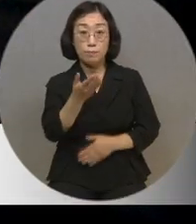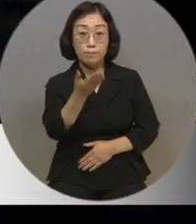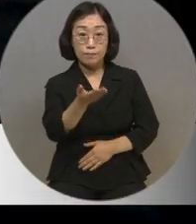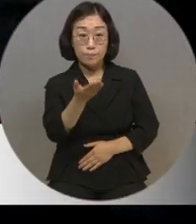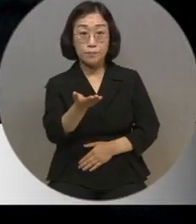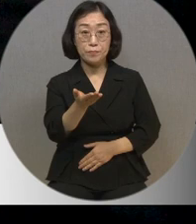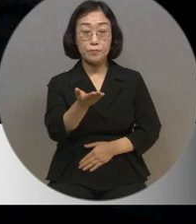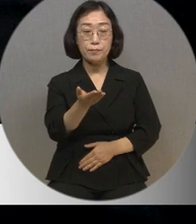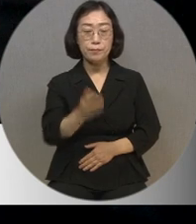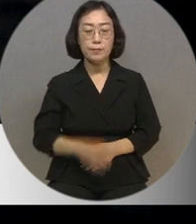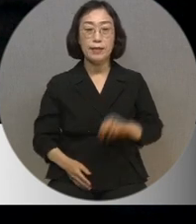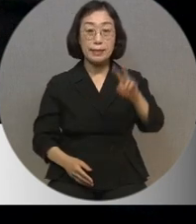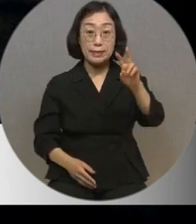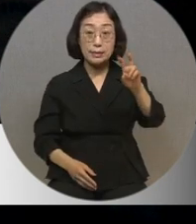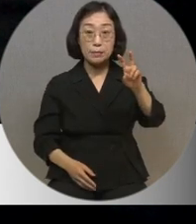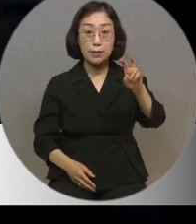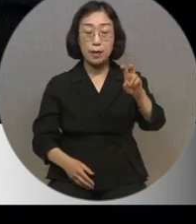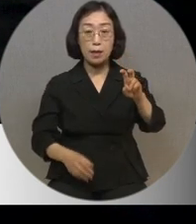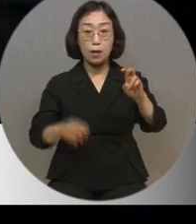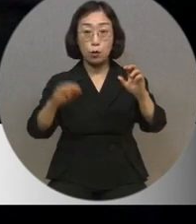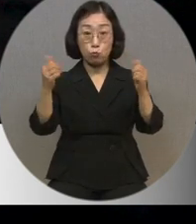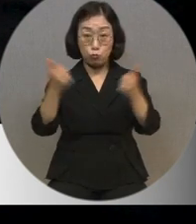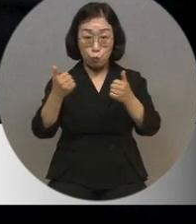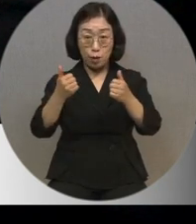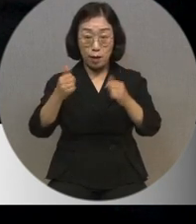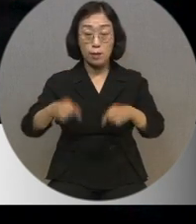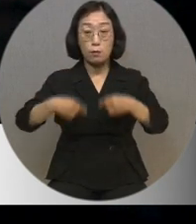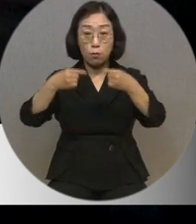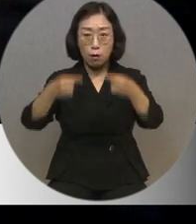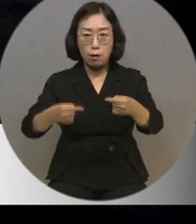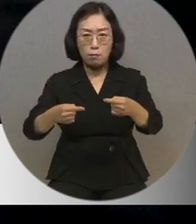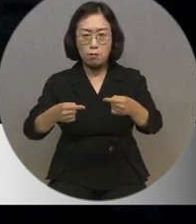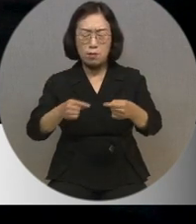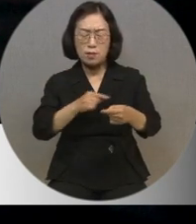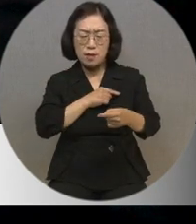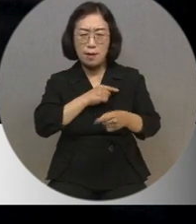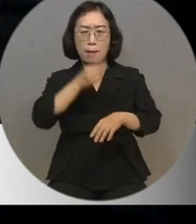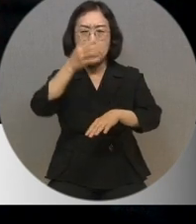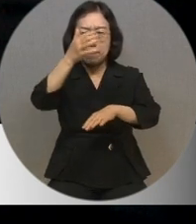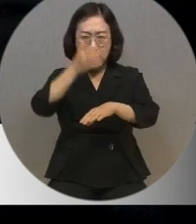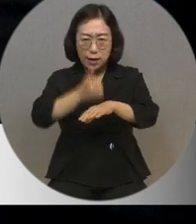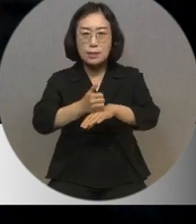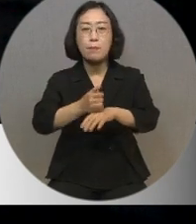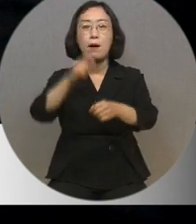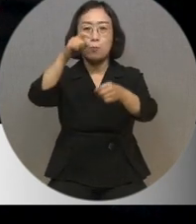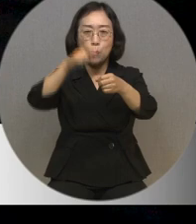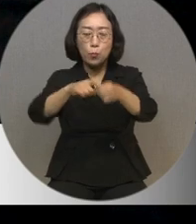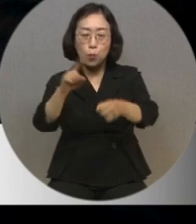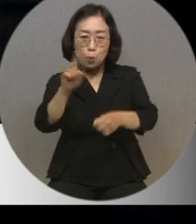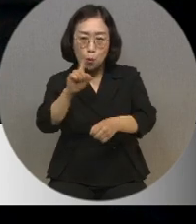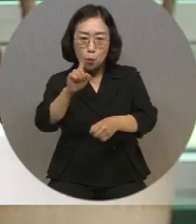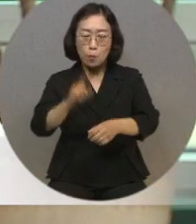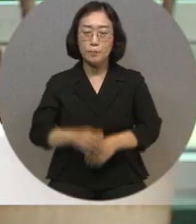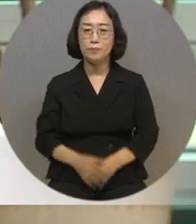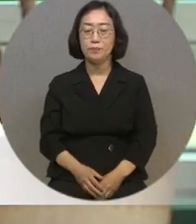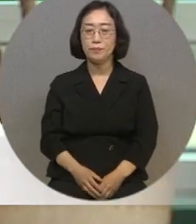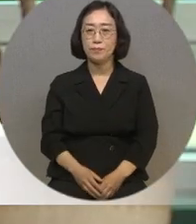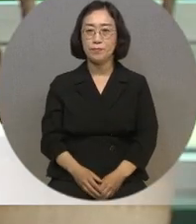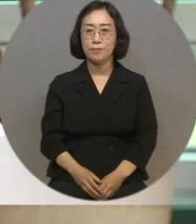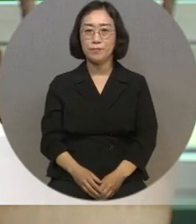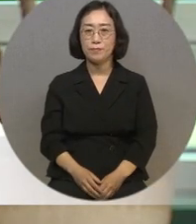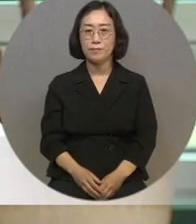당선인께서 이제 22대 국회에서 궁극적으로 이루고자 하시는 목표가 뭔지도 좀 궁금해지는데요.